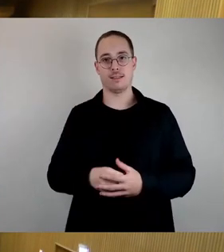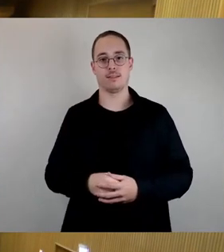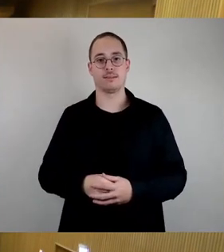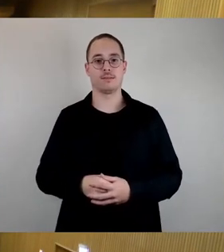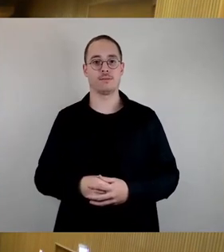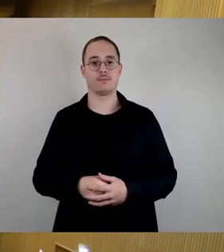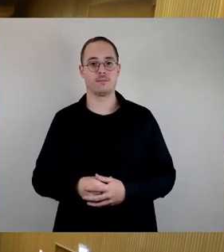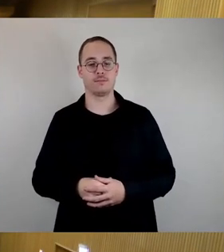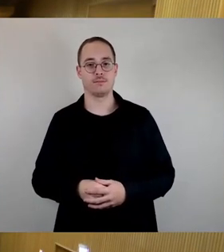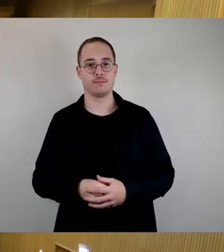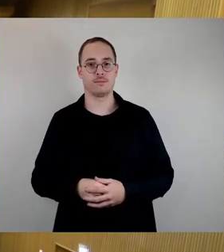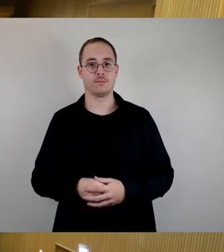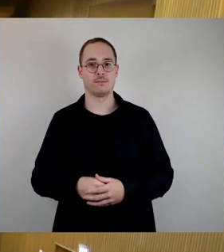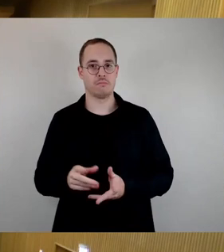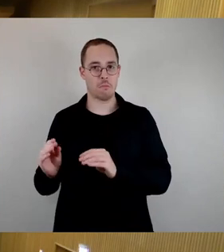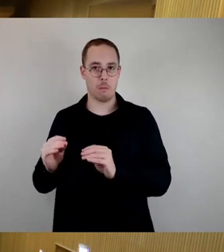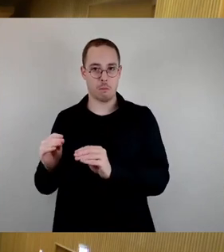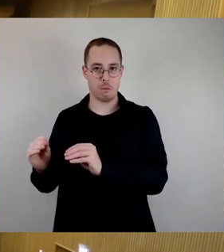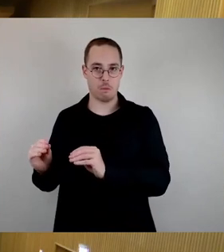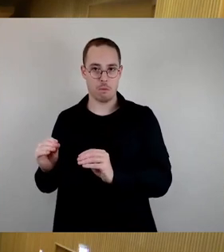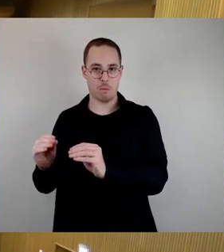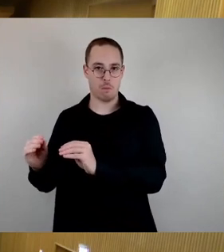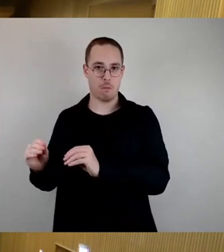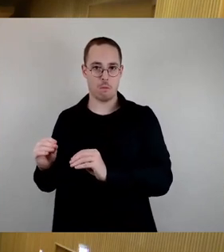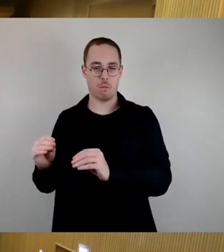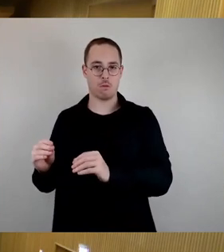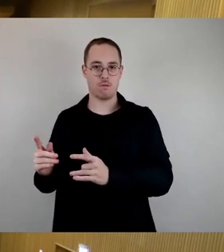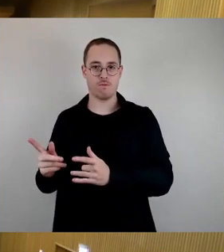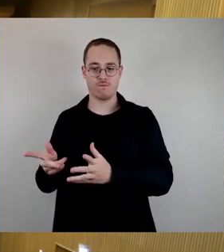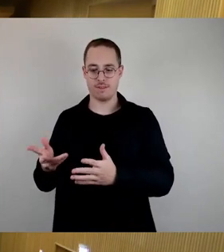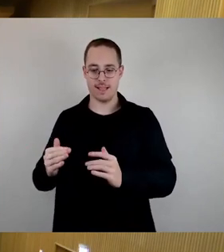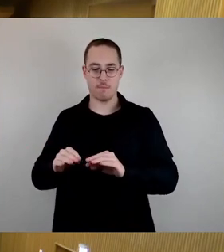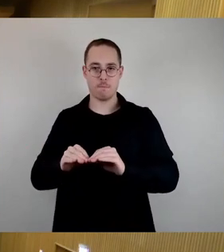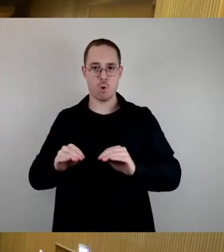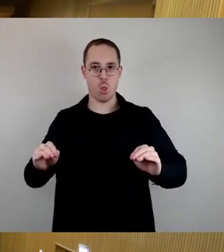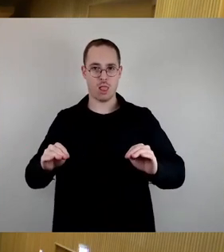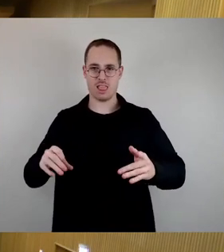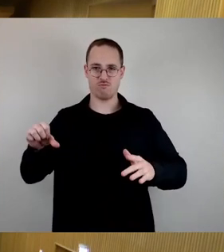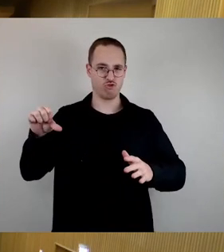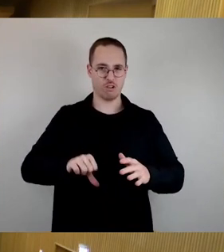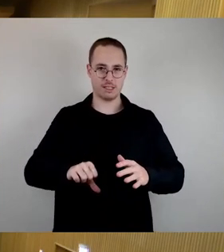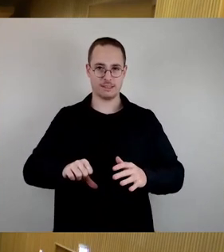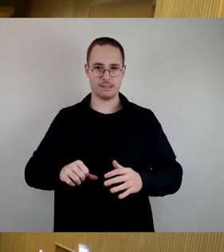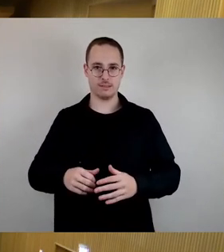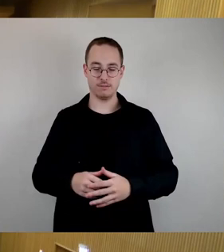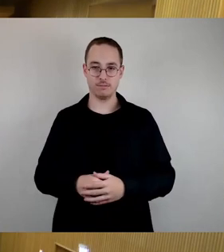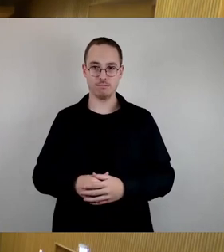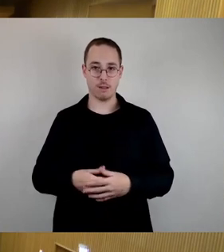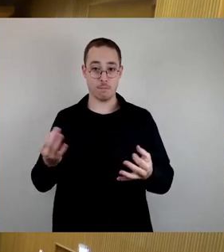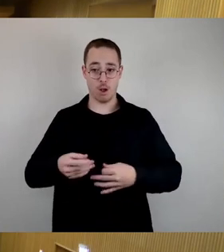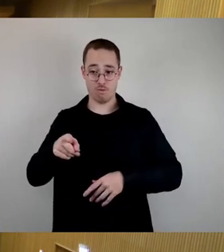lästig. Das Pult ist so niedrig. Das Pult ist so niedrig immer. Das ist scheiße. Geht mal eine Leiter hinstellen.